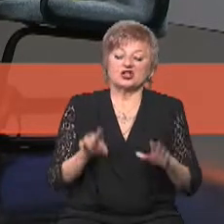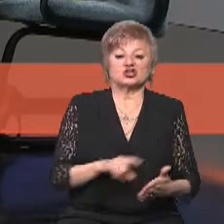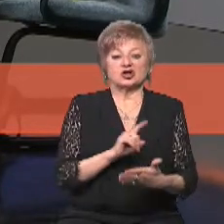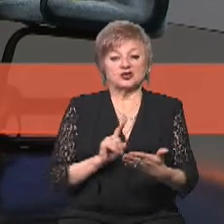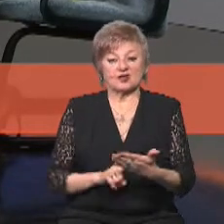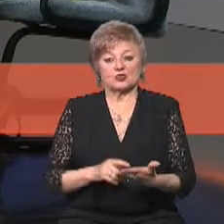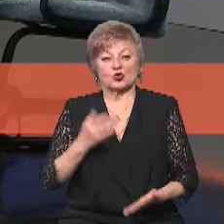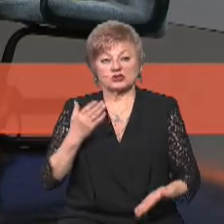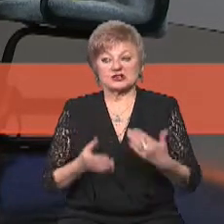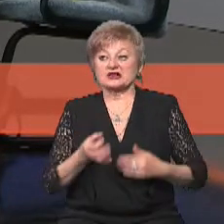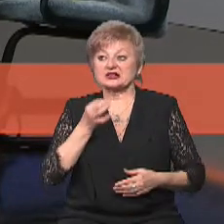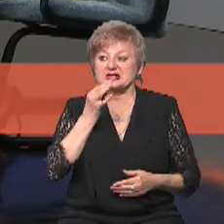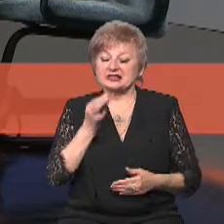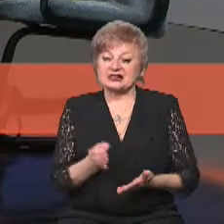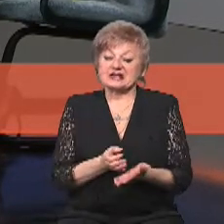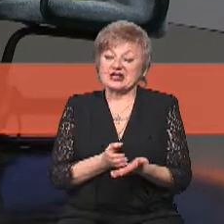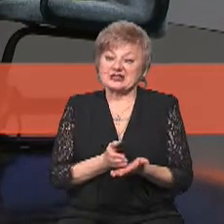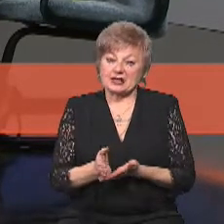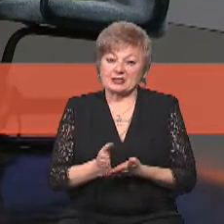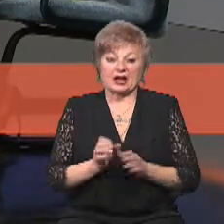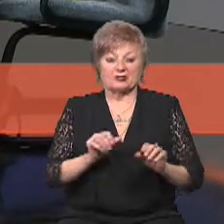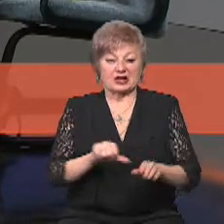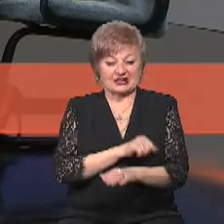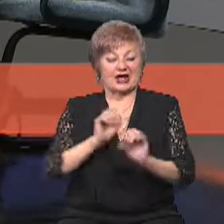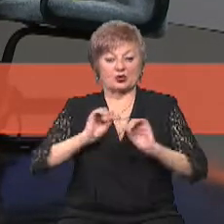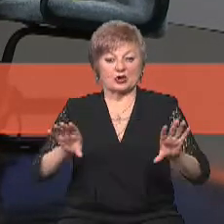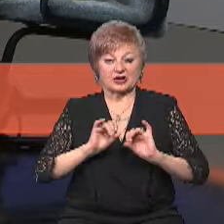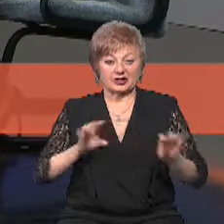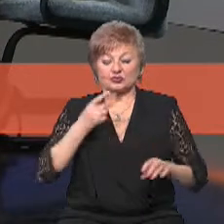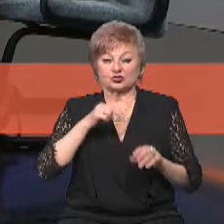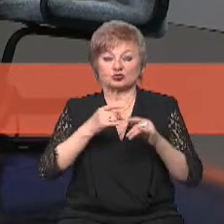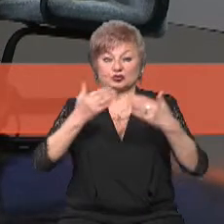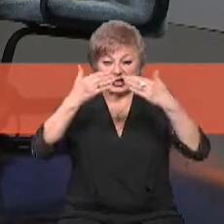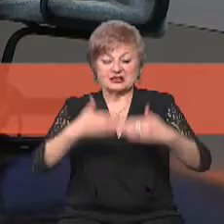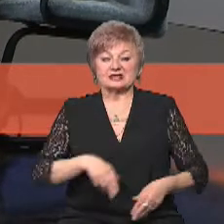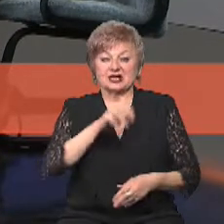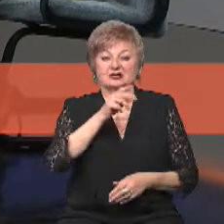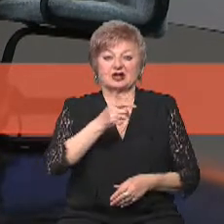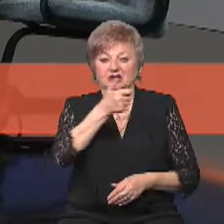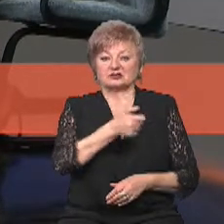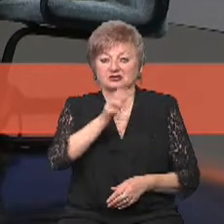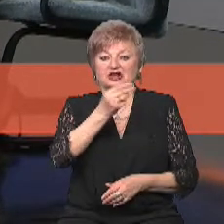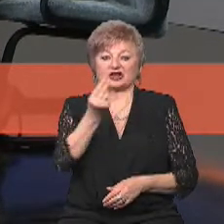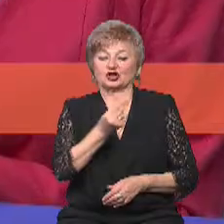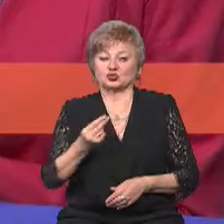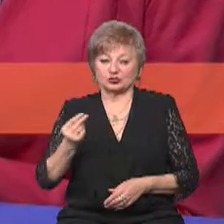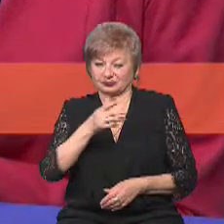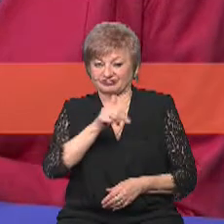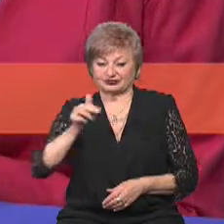от саме якщо казати про напрямок наркореклами, тобто те, що малюється на стінах, ідея була такова, що